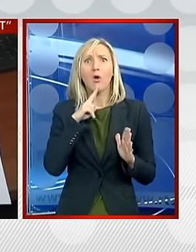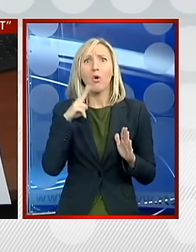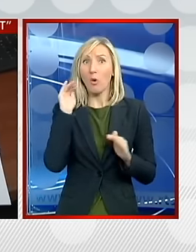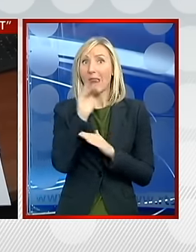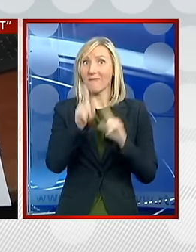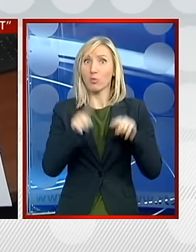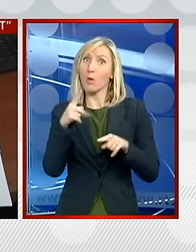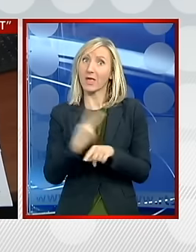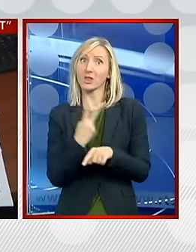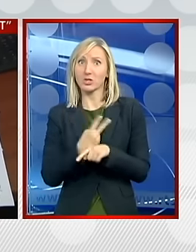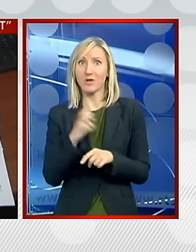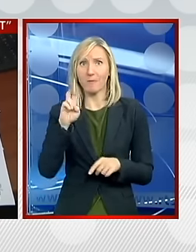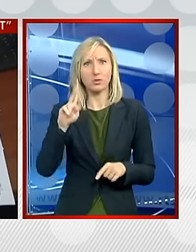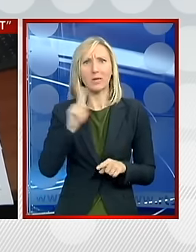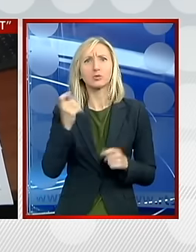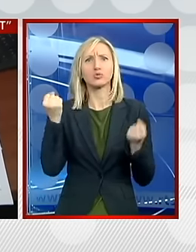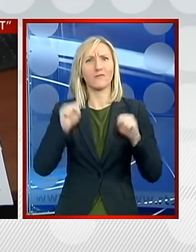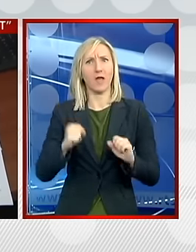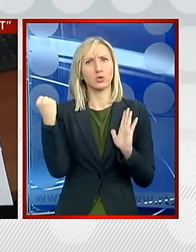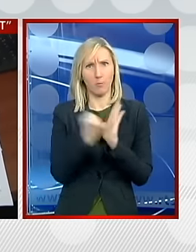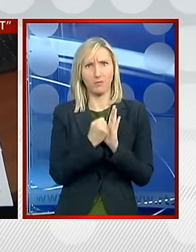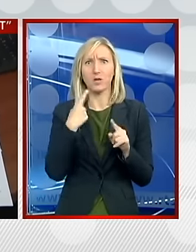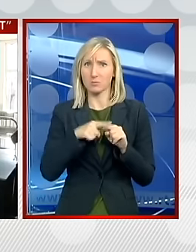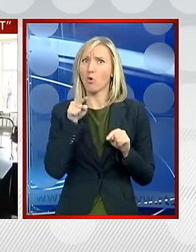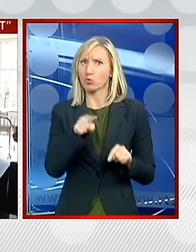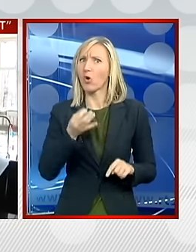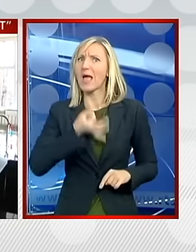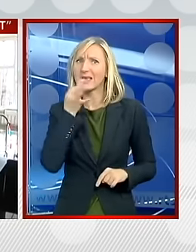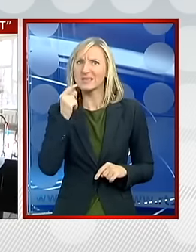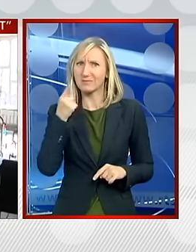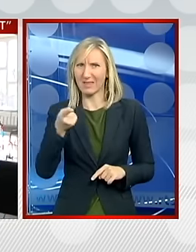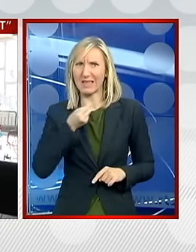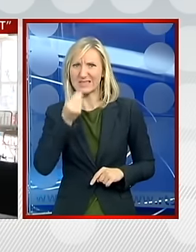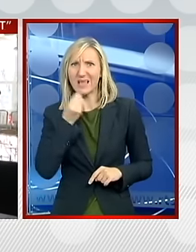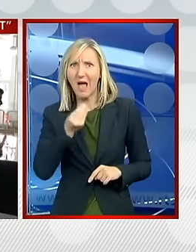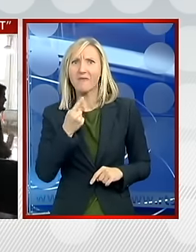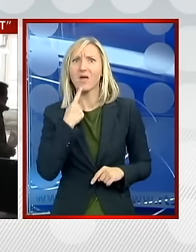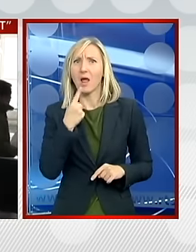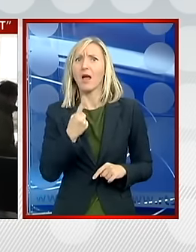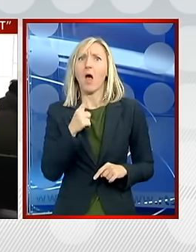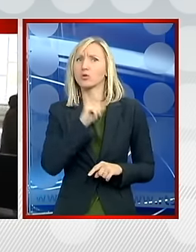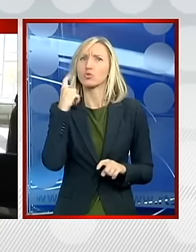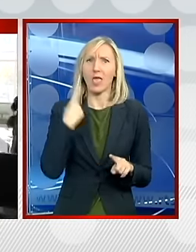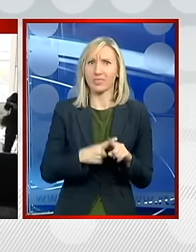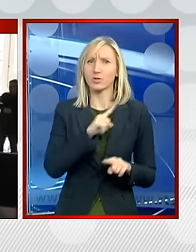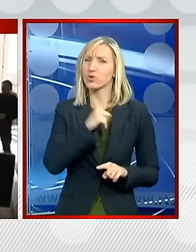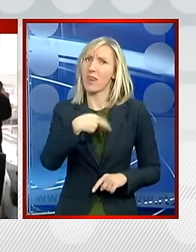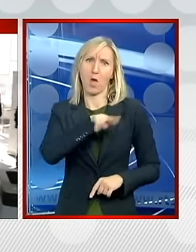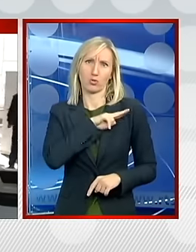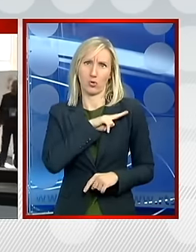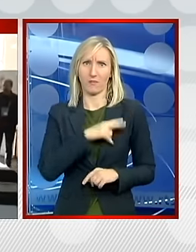Unije, nisu zvanično potvrđene, zbog čega je takve izjave okarakterisao kao netačne i neodgovorne.